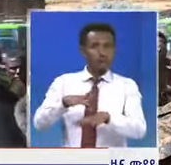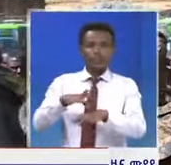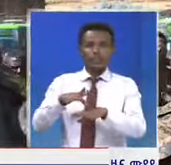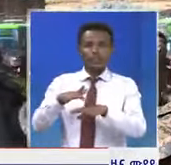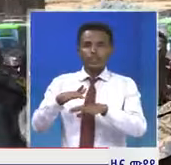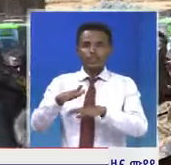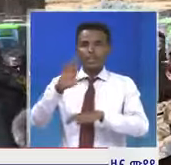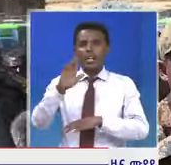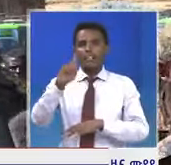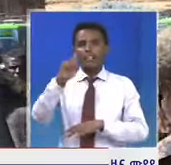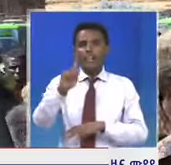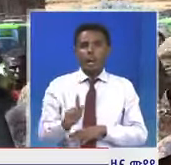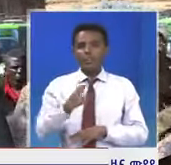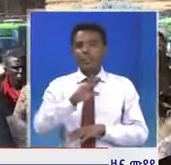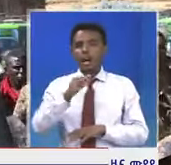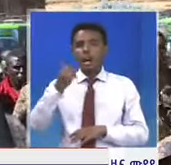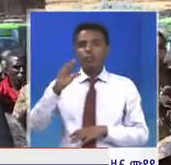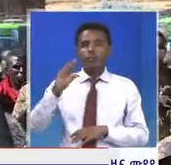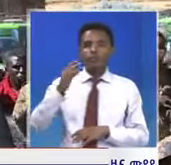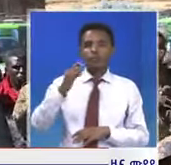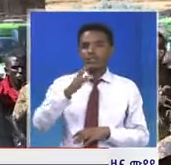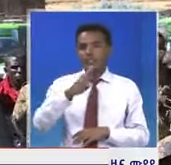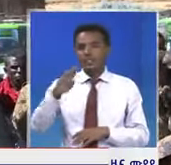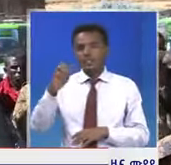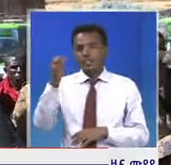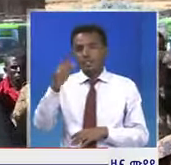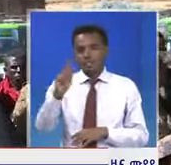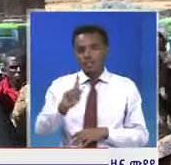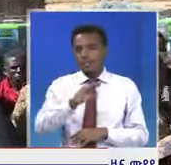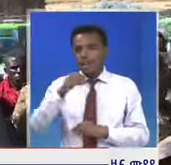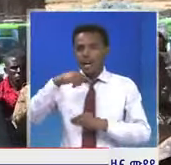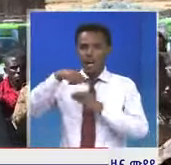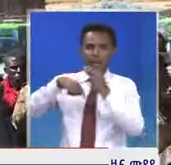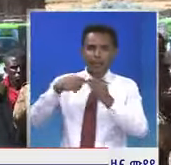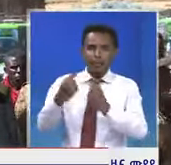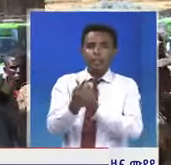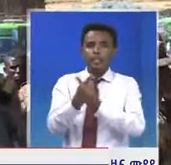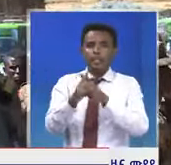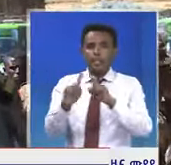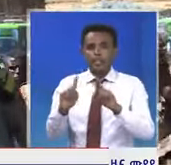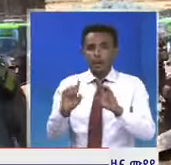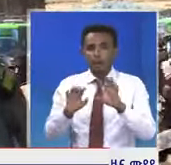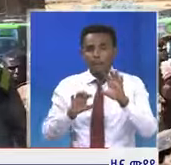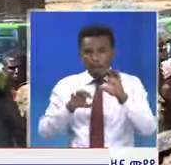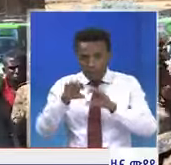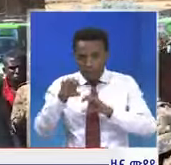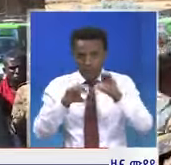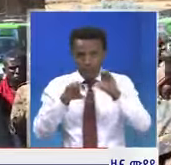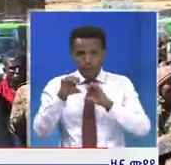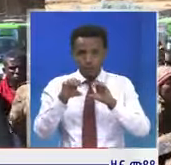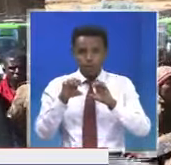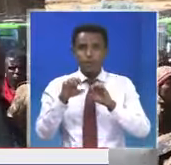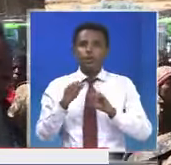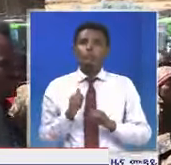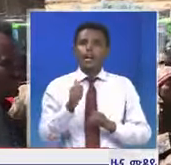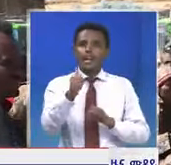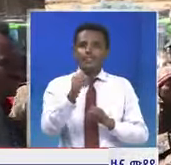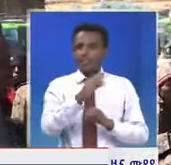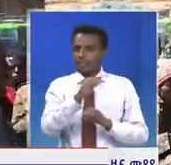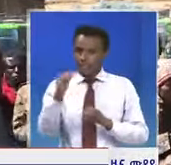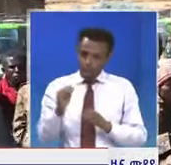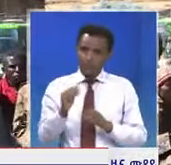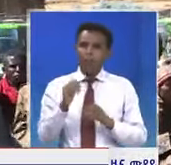ጋሸናንና አሙሲትንና አከባቢውን ነፃ በመውጣታችሁ በራሴና